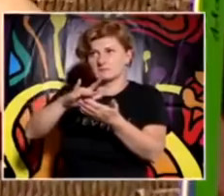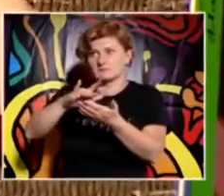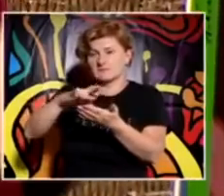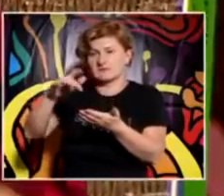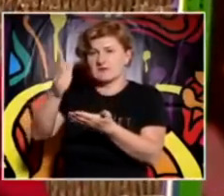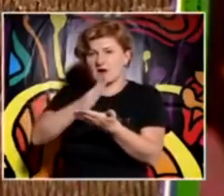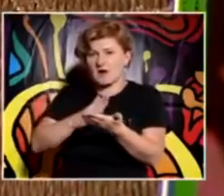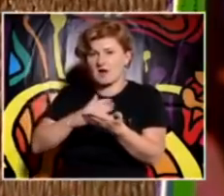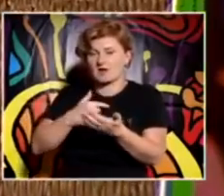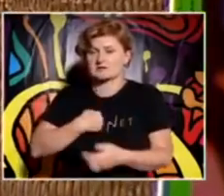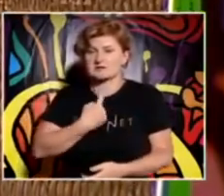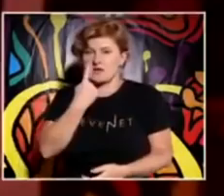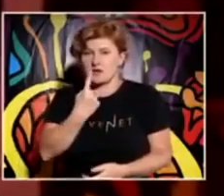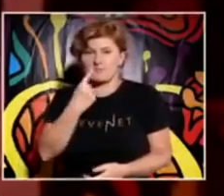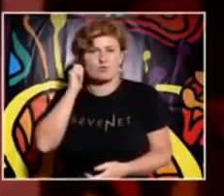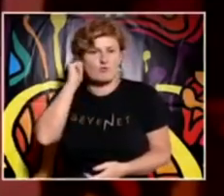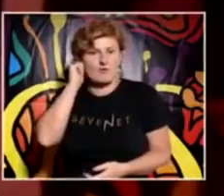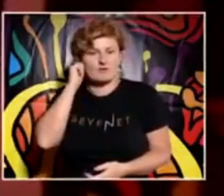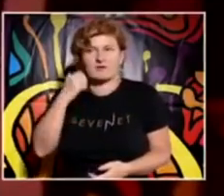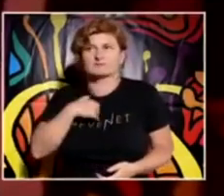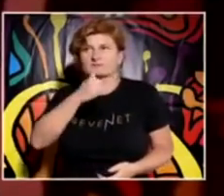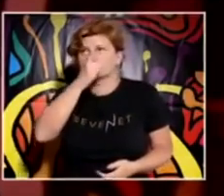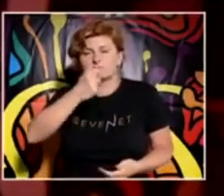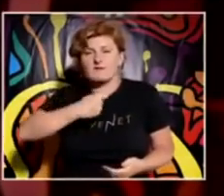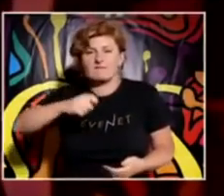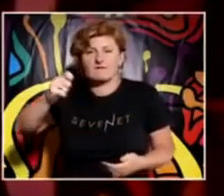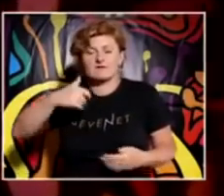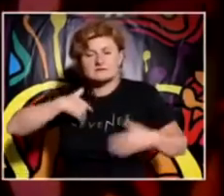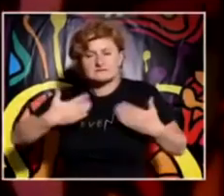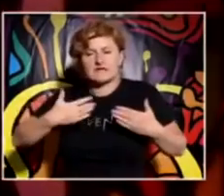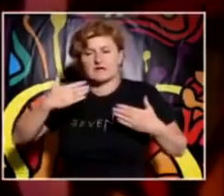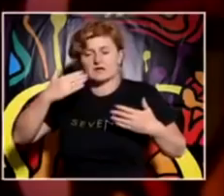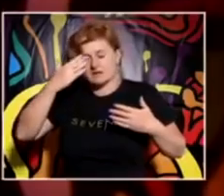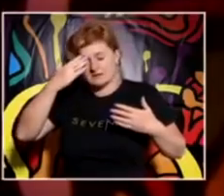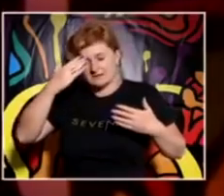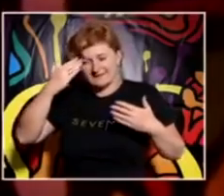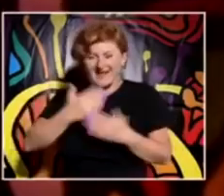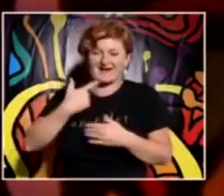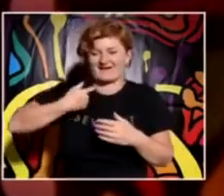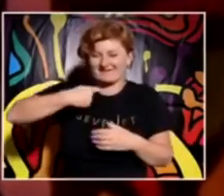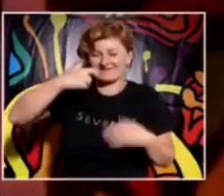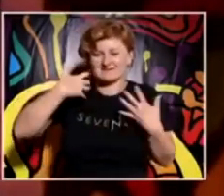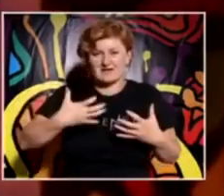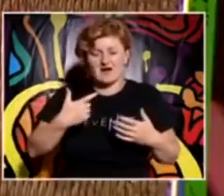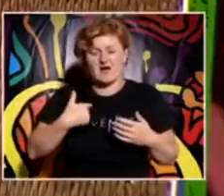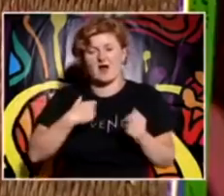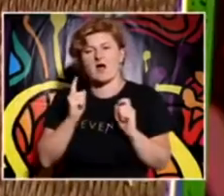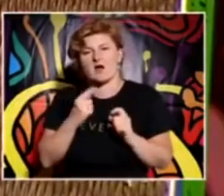kobietą, więc nie pojadę gdzieś, choć bardzo bym chciała spontanicznie z uwagi na strach przed tym, co mogłoby się tam wydarzyć.